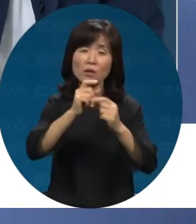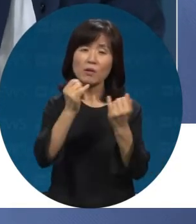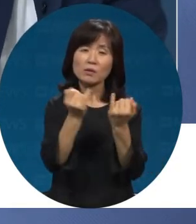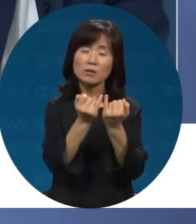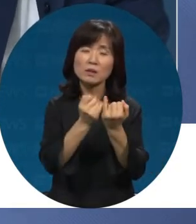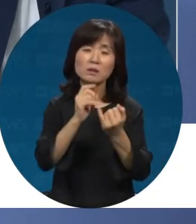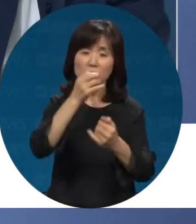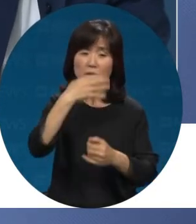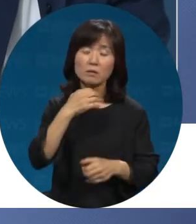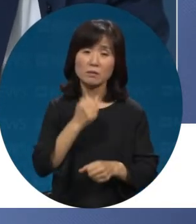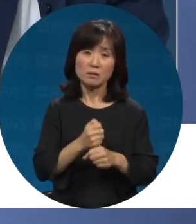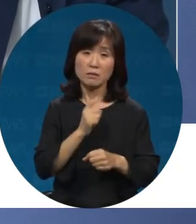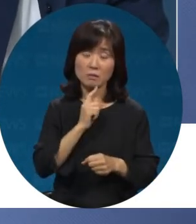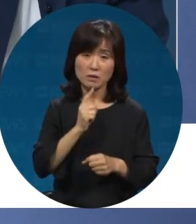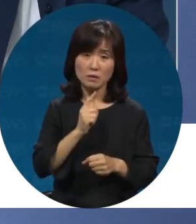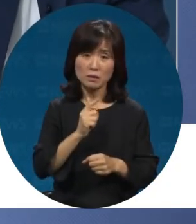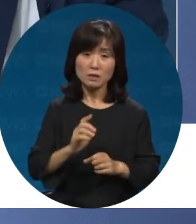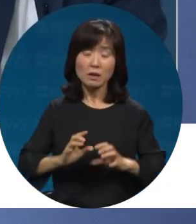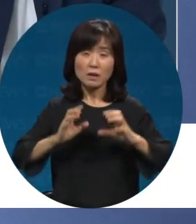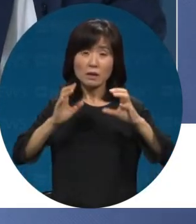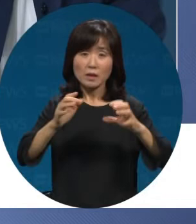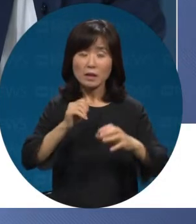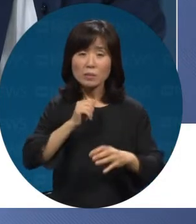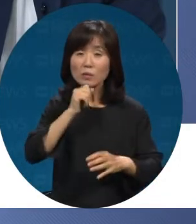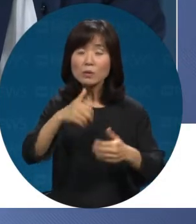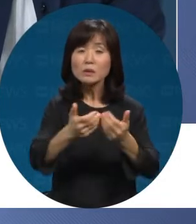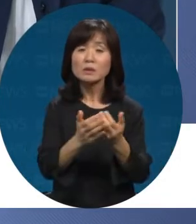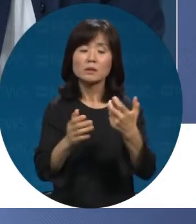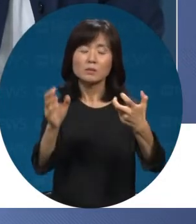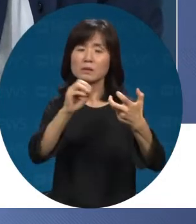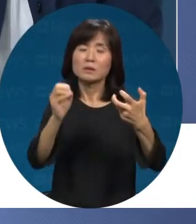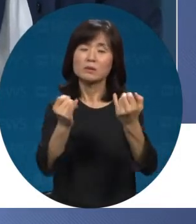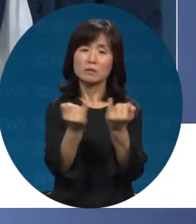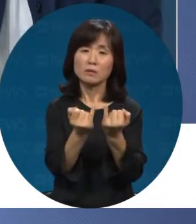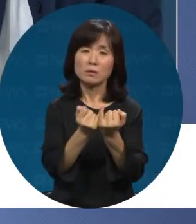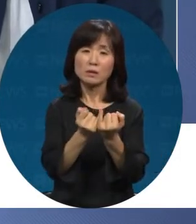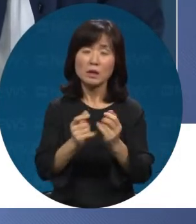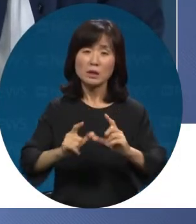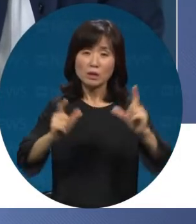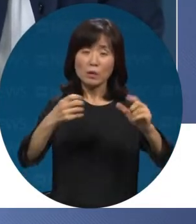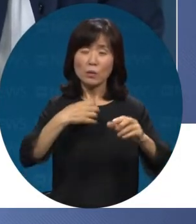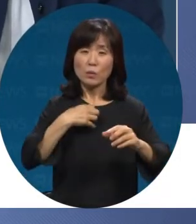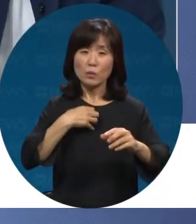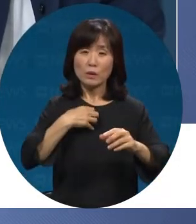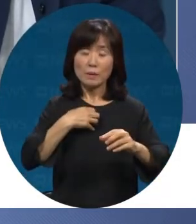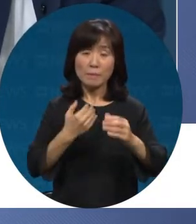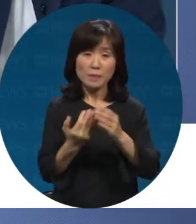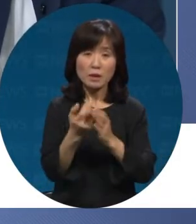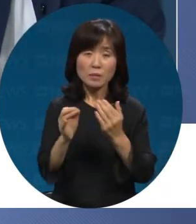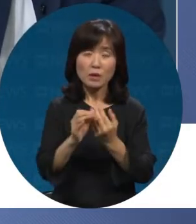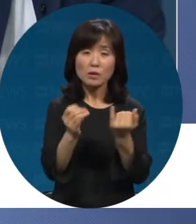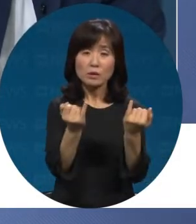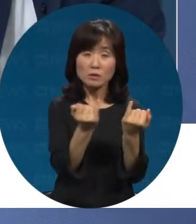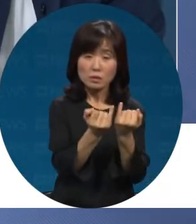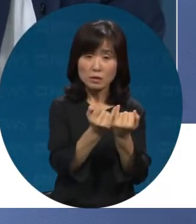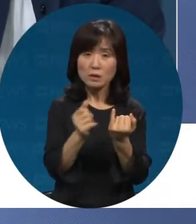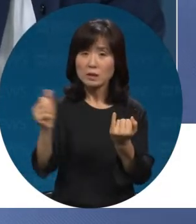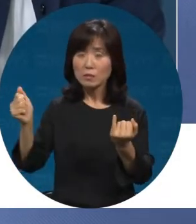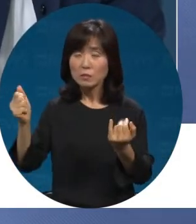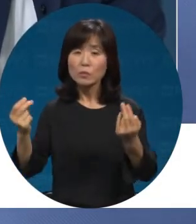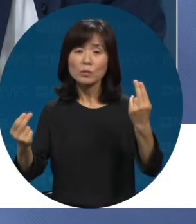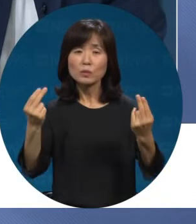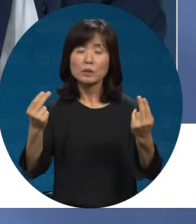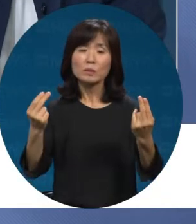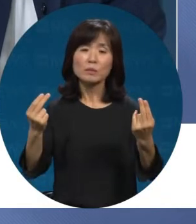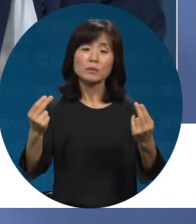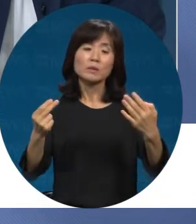전세계 빈곤층 70%가 여성이고 또 기후재단이 발생하면 여성 사망률이 남성보다 14배나